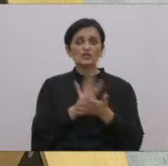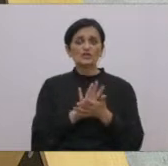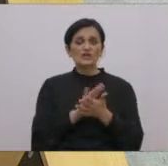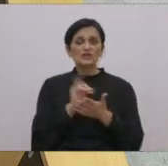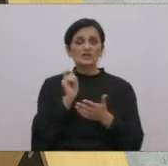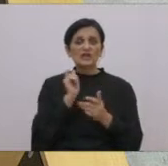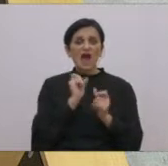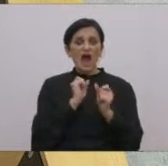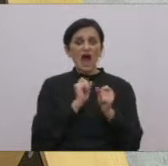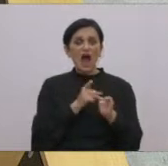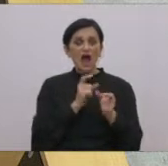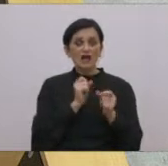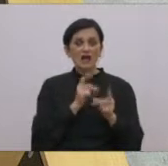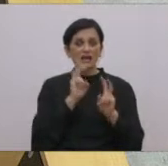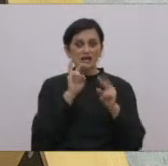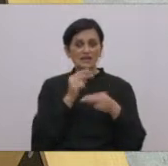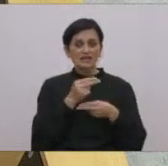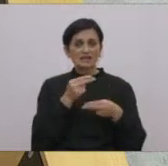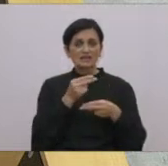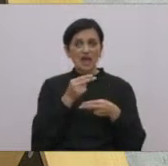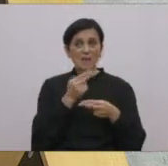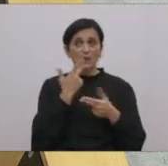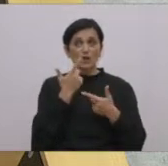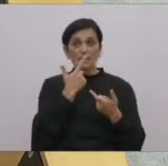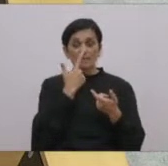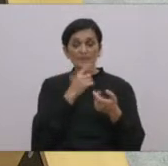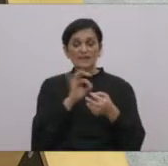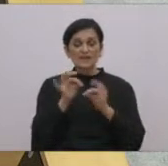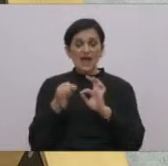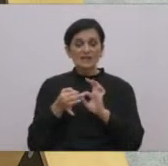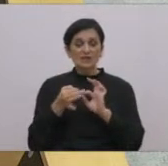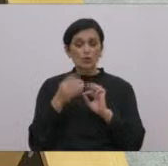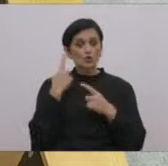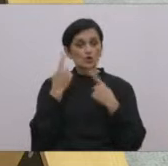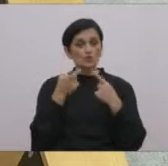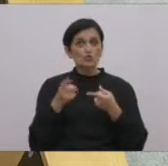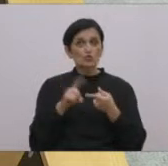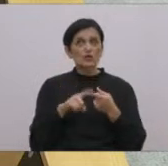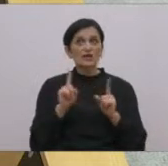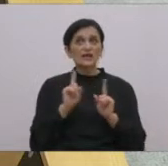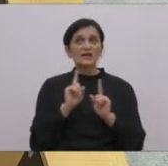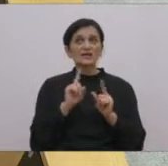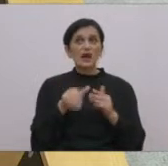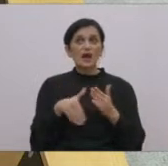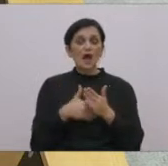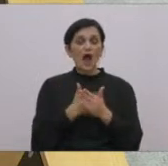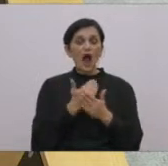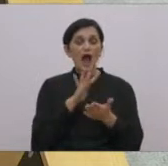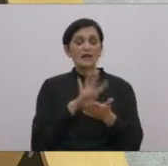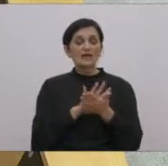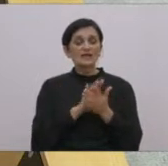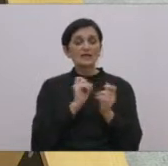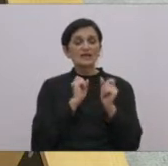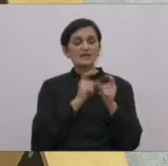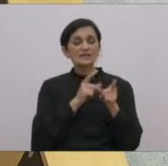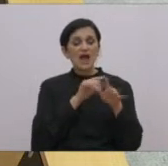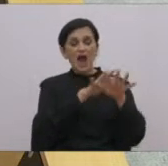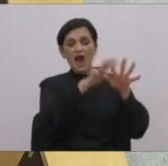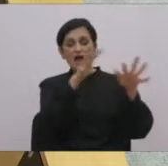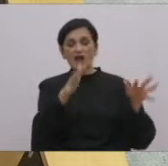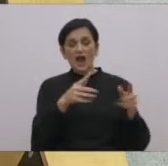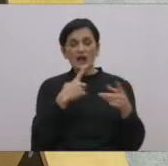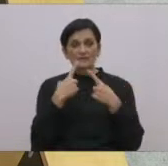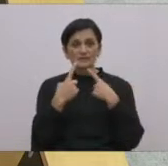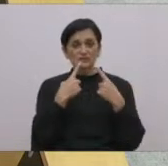თემა და თუ გაქვთ უფრო დეტალური ინფორმაცია ამასთან დაკავშირებით, თუ რა ტიპის ახალი ნაგავსაყრელებზე არის საუბარი და ამაზე რომ